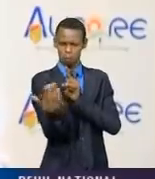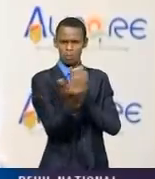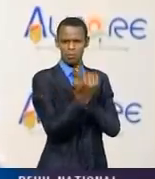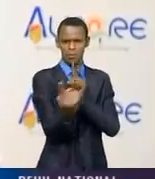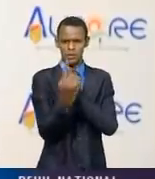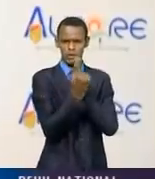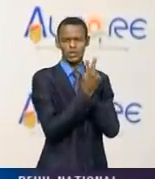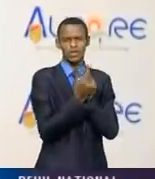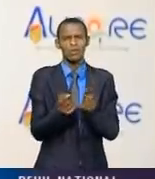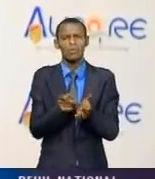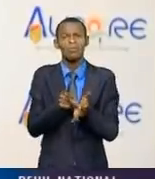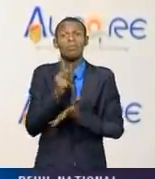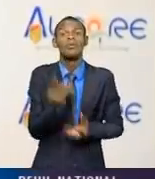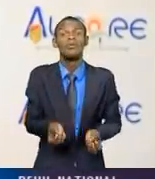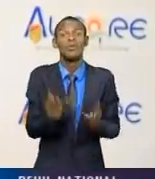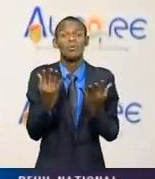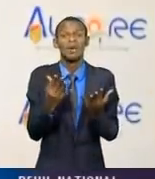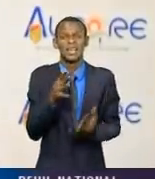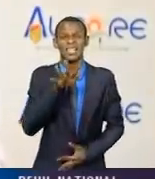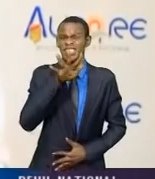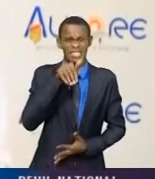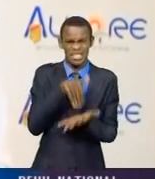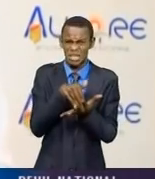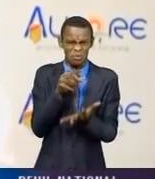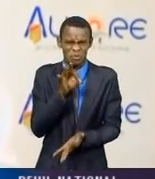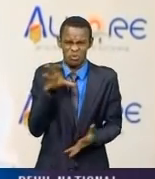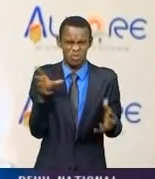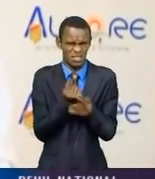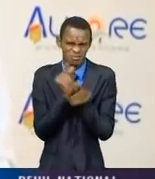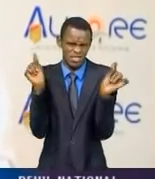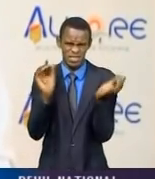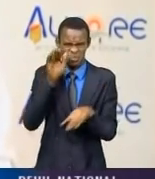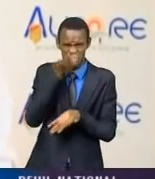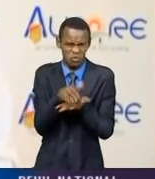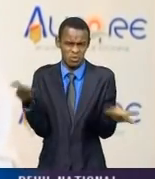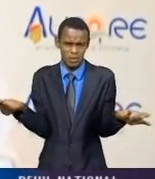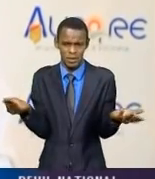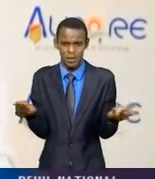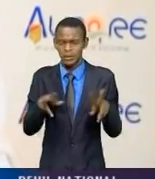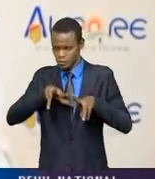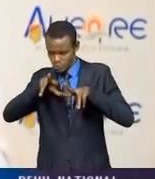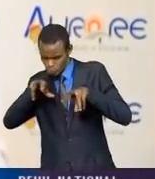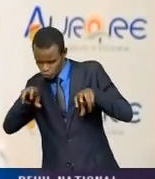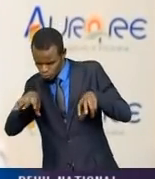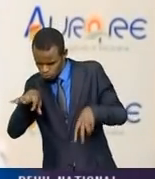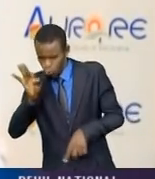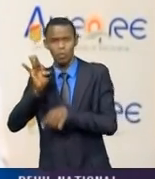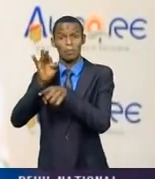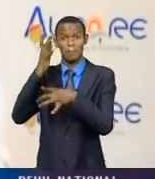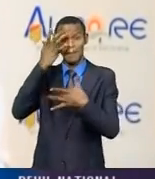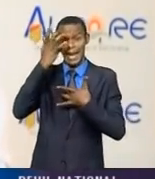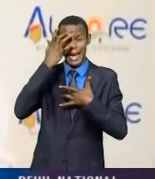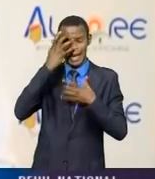4000 francs pour la fiche et tout le reste est fait et lorsqu'on constate que la personne souffre de la maladie hémorroïdaire des hémorroïdes